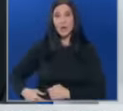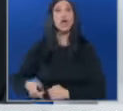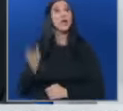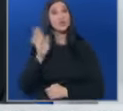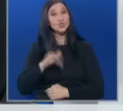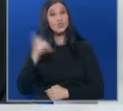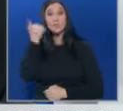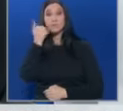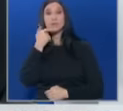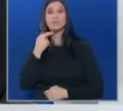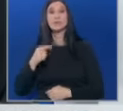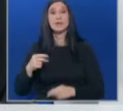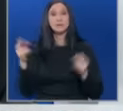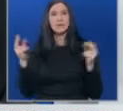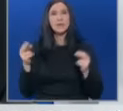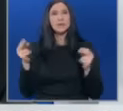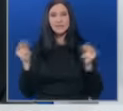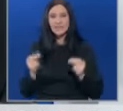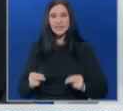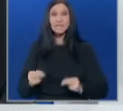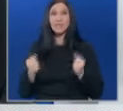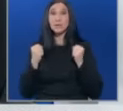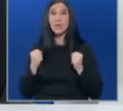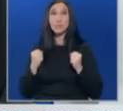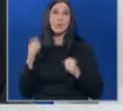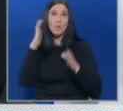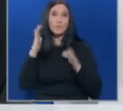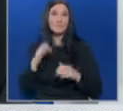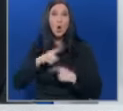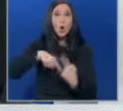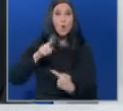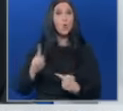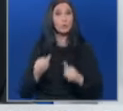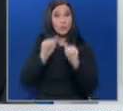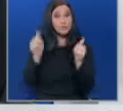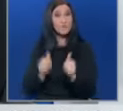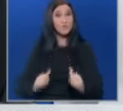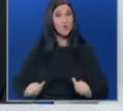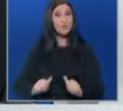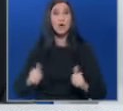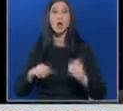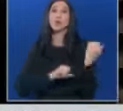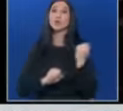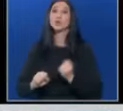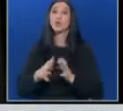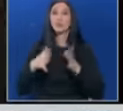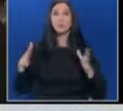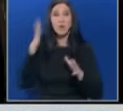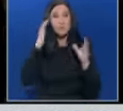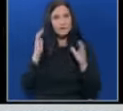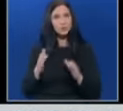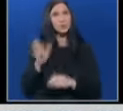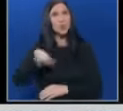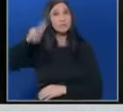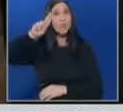ще се използва за излъчване на стабилно правителство, около което да се формира конституционно мнозинство. Правителството